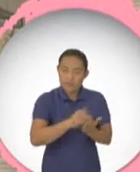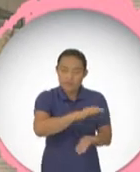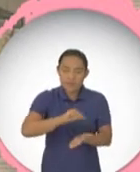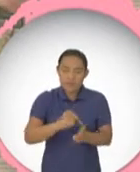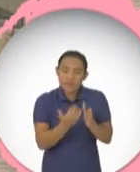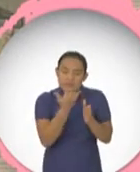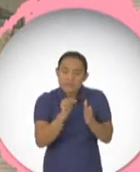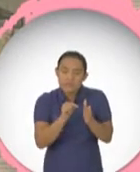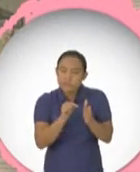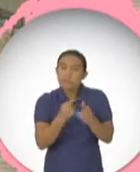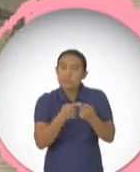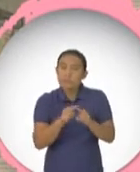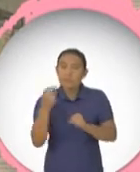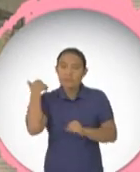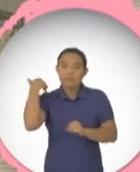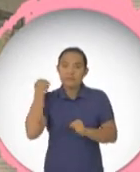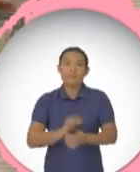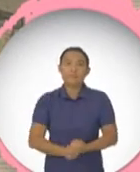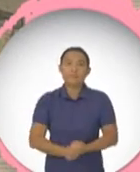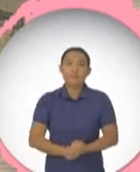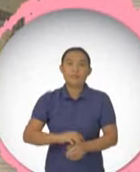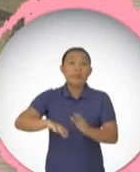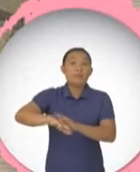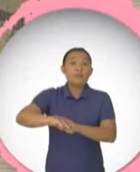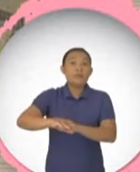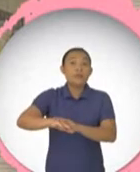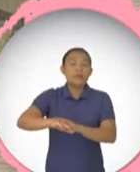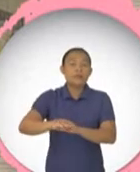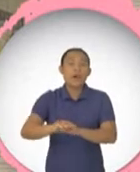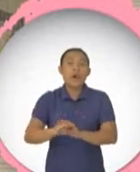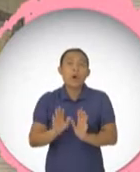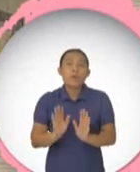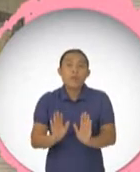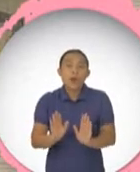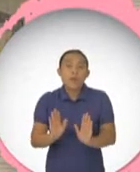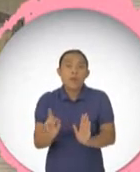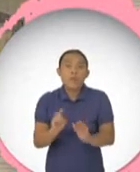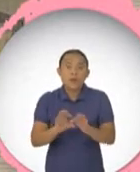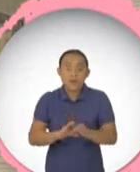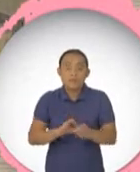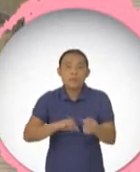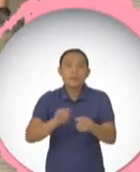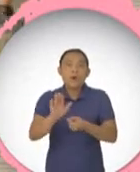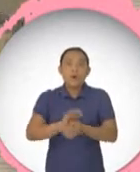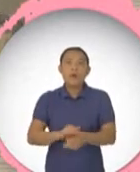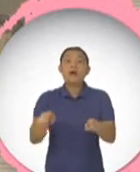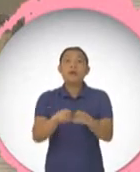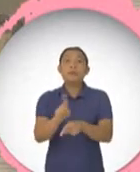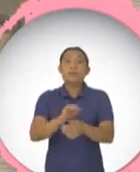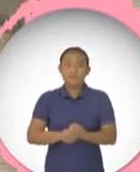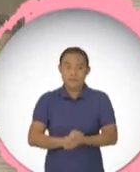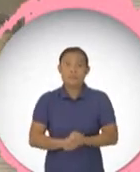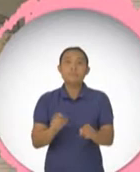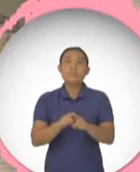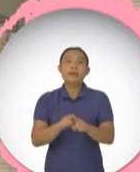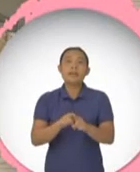ยู่ใช้มือกดเบาๆนะคะแล้วก็เพื่อให้มันแนบจากนั้นเนี่ยคล้ายๆกับที่เราเมื่อกี้นี้พับทบ4 ครับ